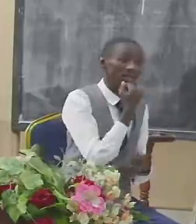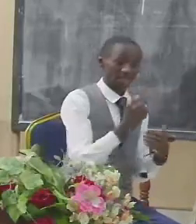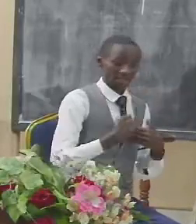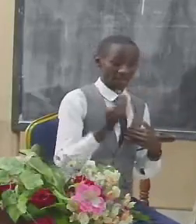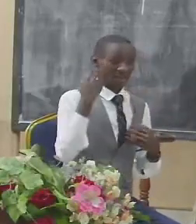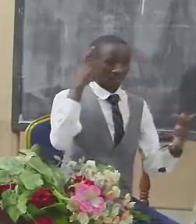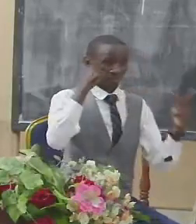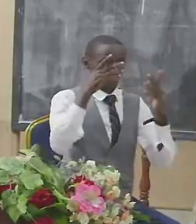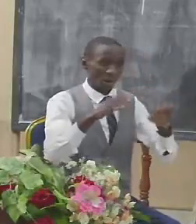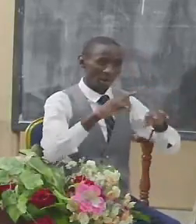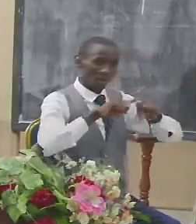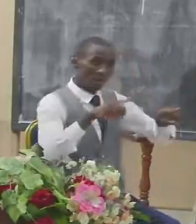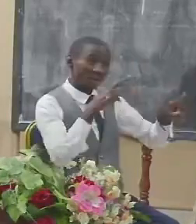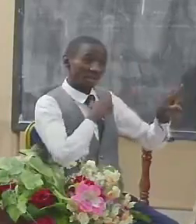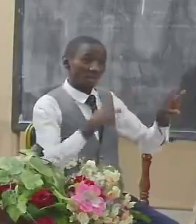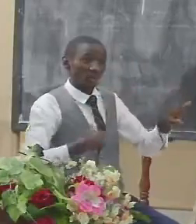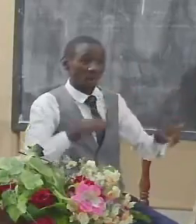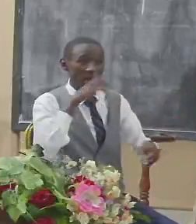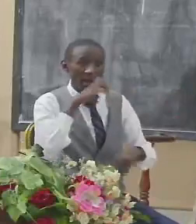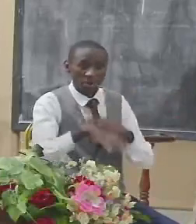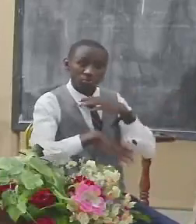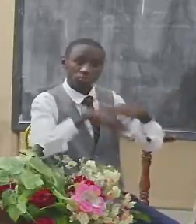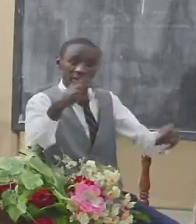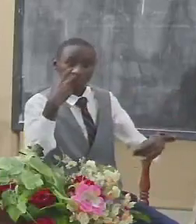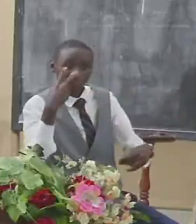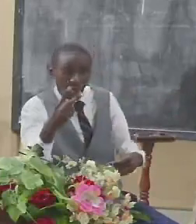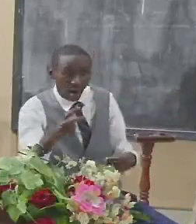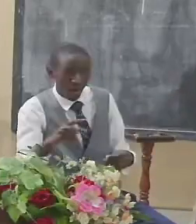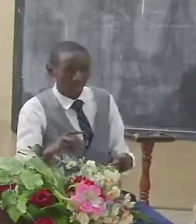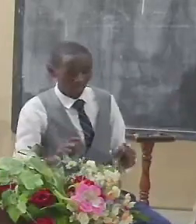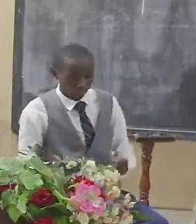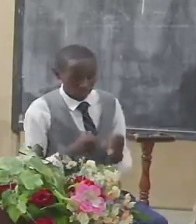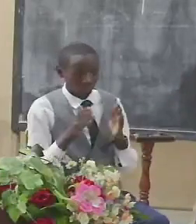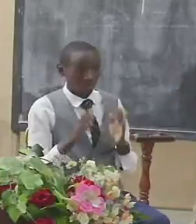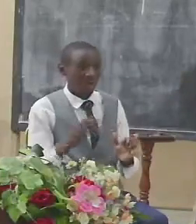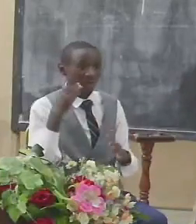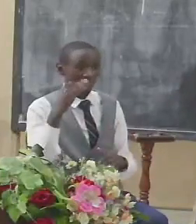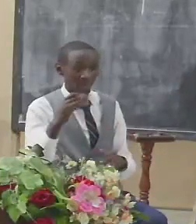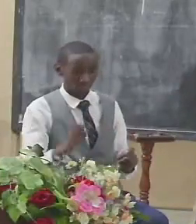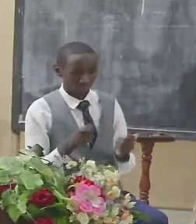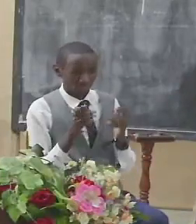Israel mulikuwa nabii. Akaenda kwa ule mwanamke ule mlaguzi.